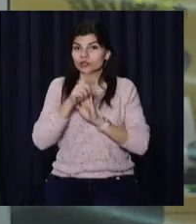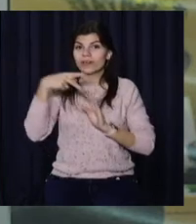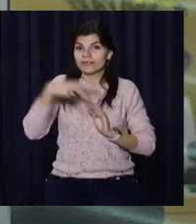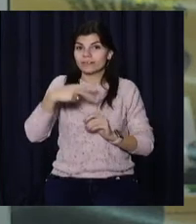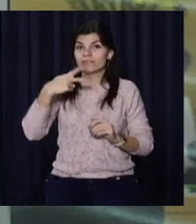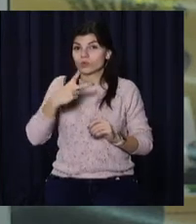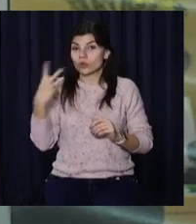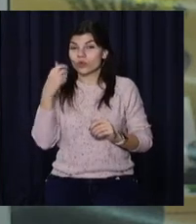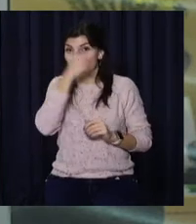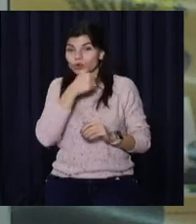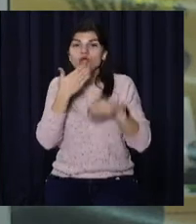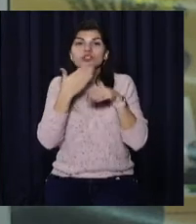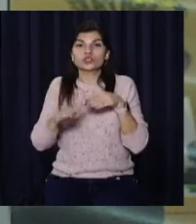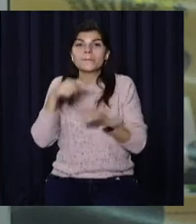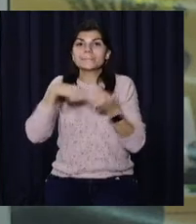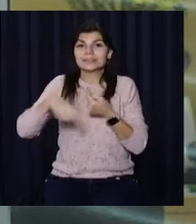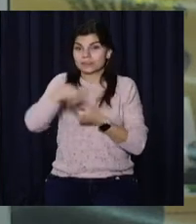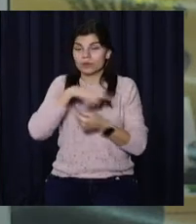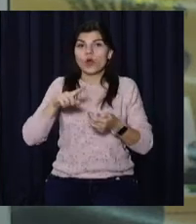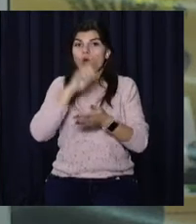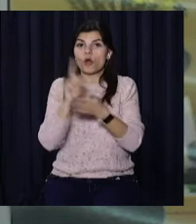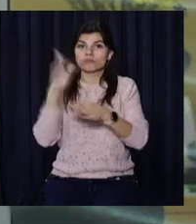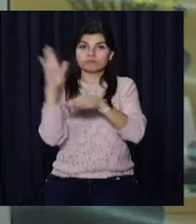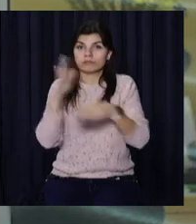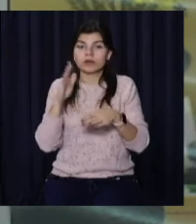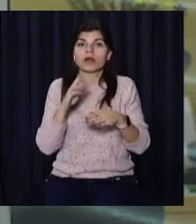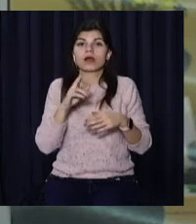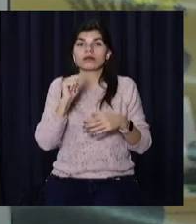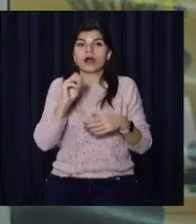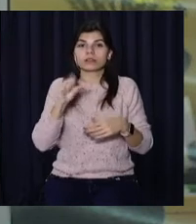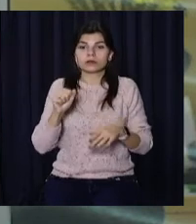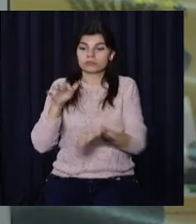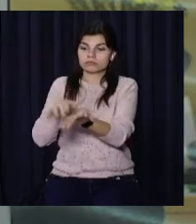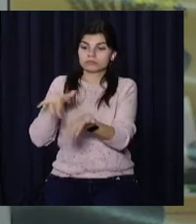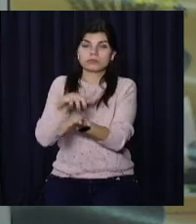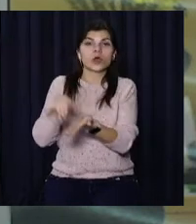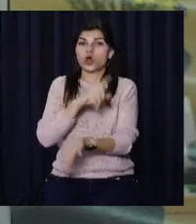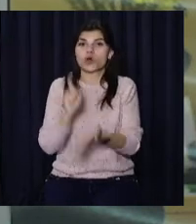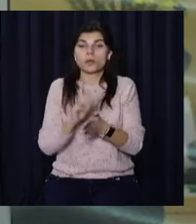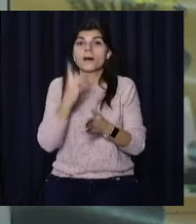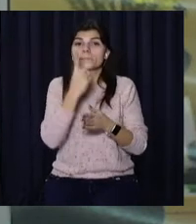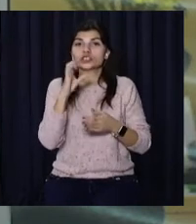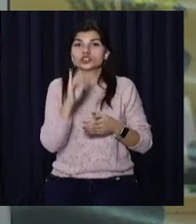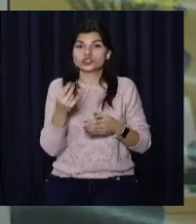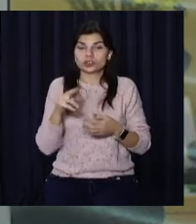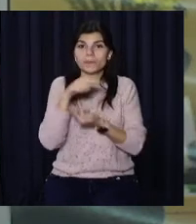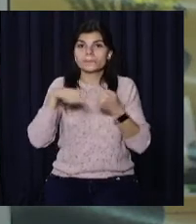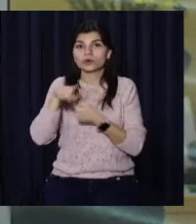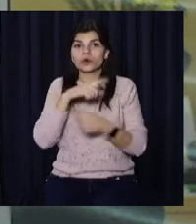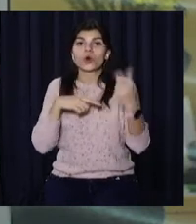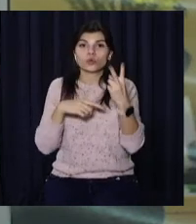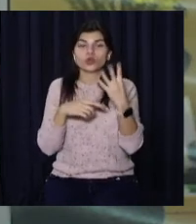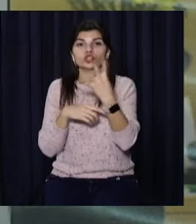року частину підприємців зобов'яжуть користуватися касовими апаратами. Відтак, з 1 січня підприємці 2-ї, 4-ї груп,